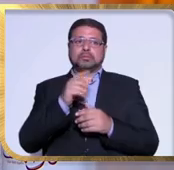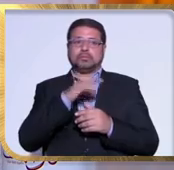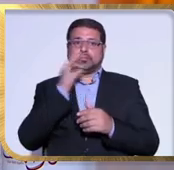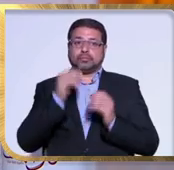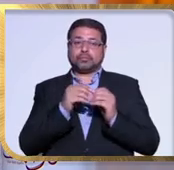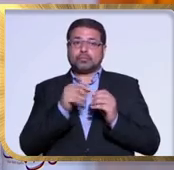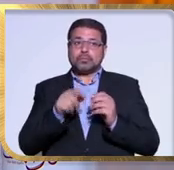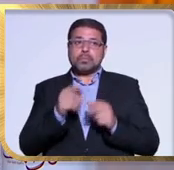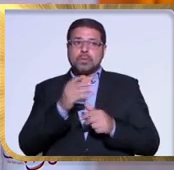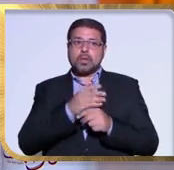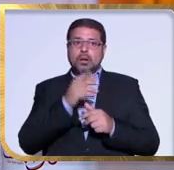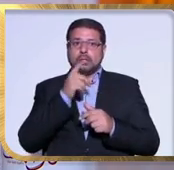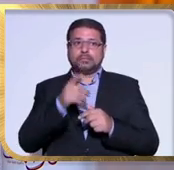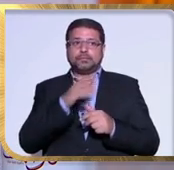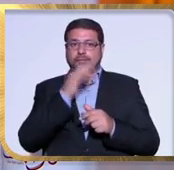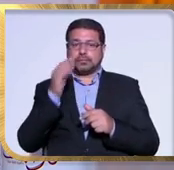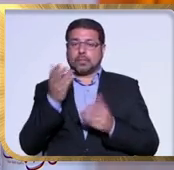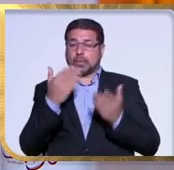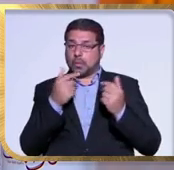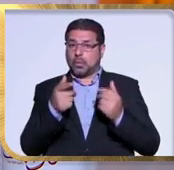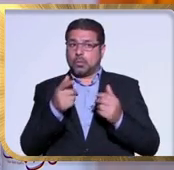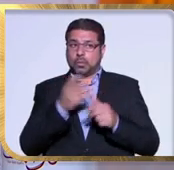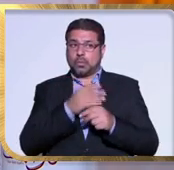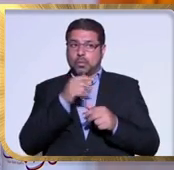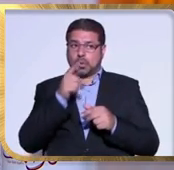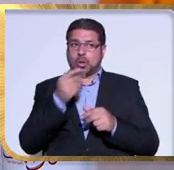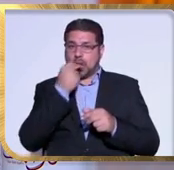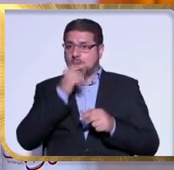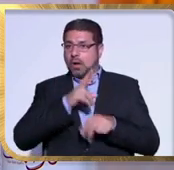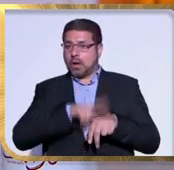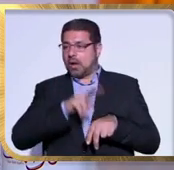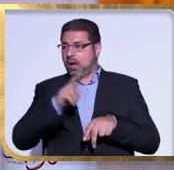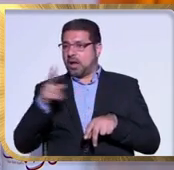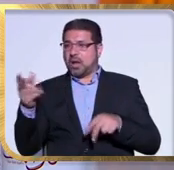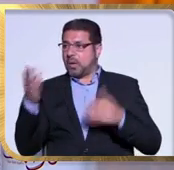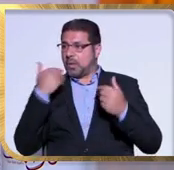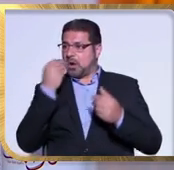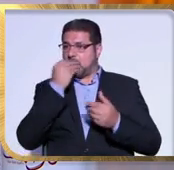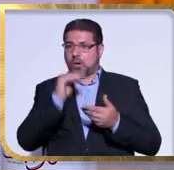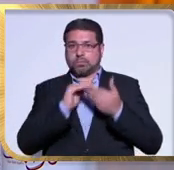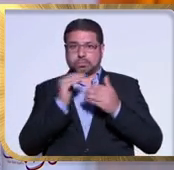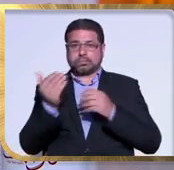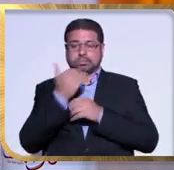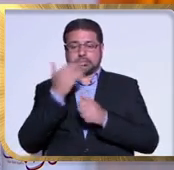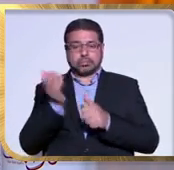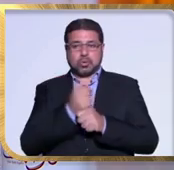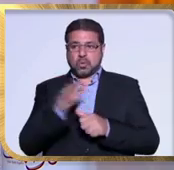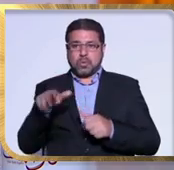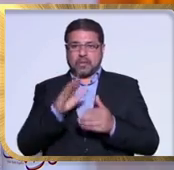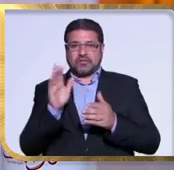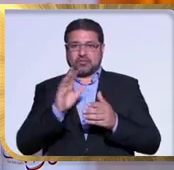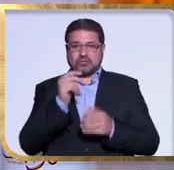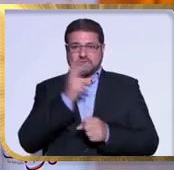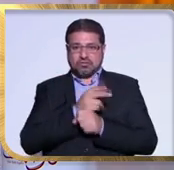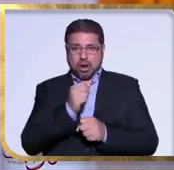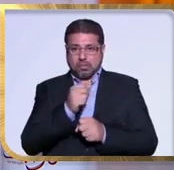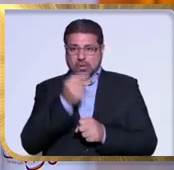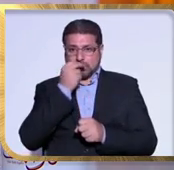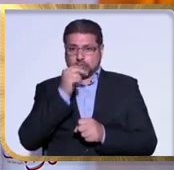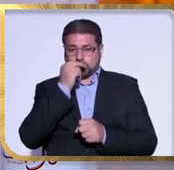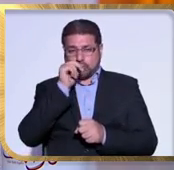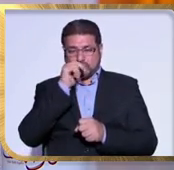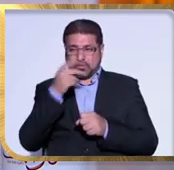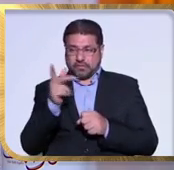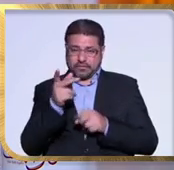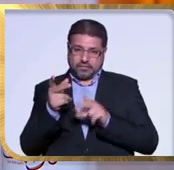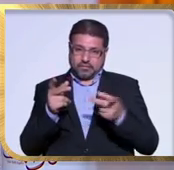كان يعني اذا لم يكن ليكم مصدر اخر من دخل تقدروا تاكلوا وتشربوا